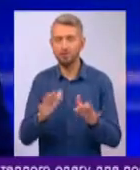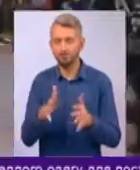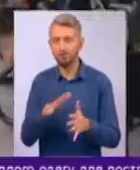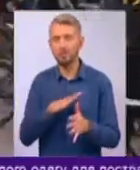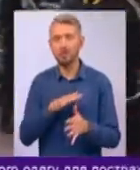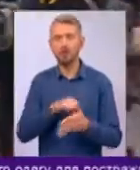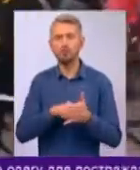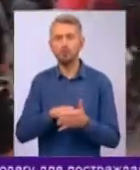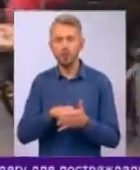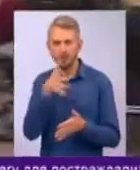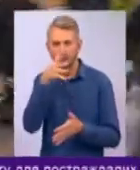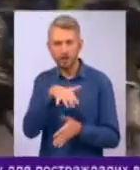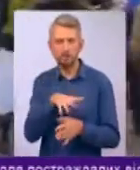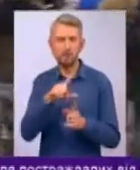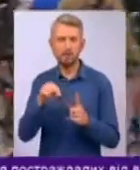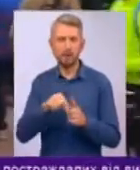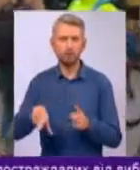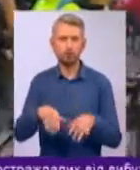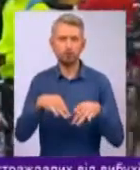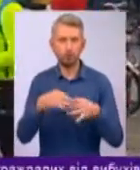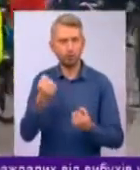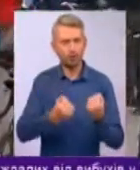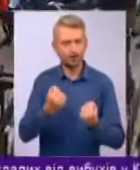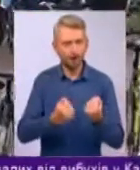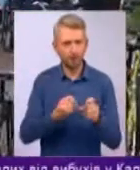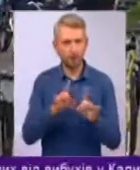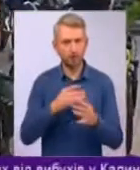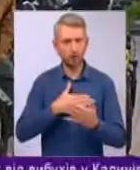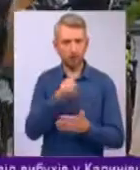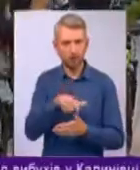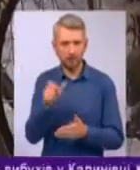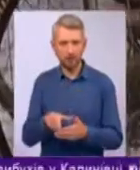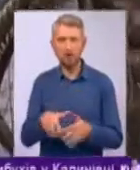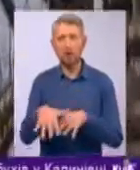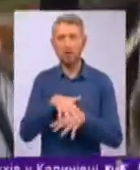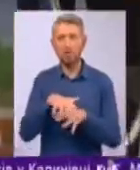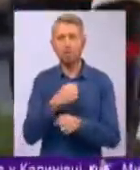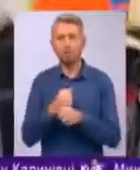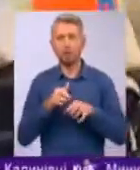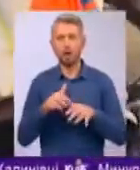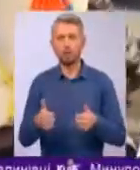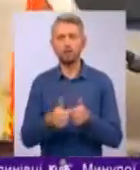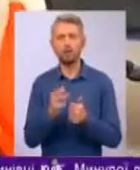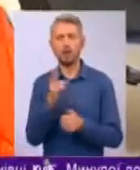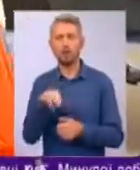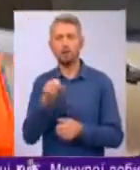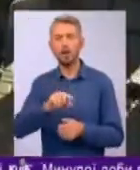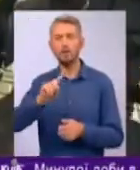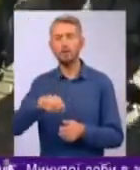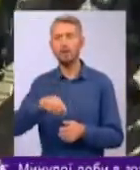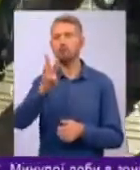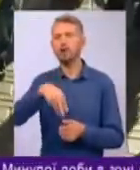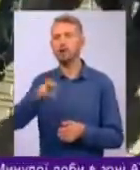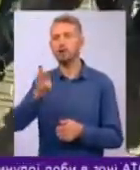через недотримання правил дорожнього руху автомобілістами, розповідають активісти. Громадськість влаштувала акцію під КМДА. Вимагали